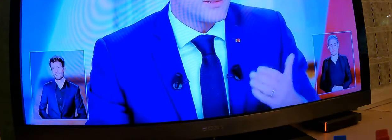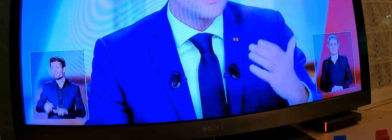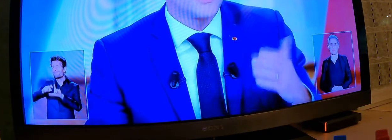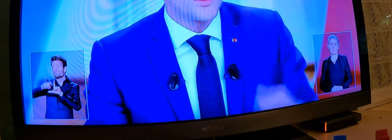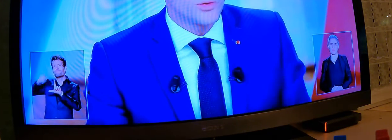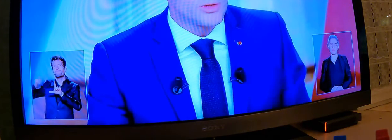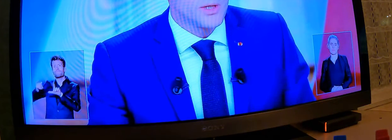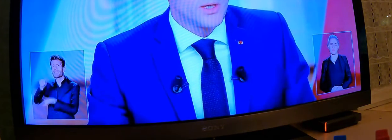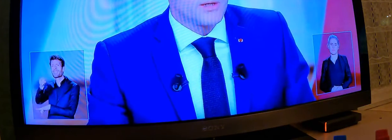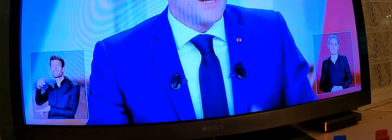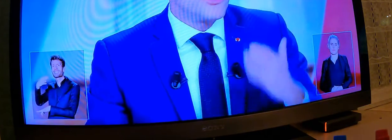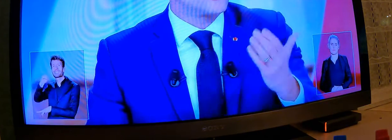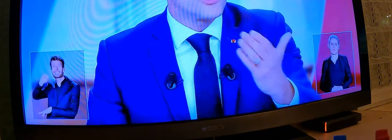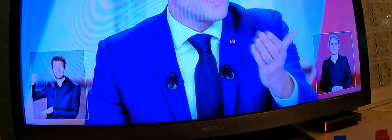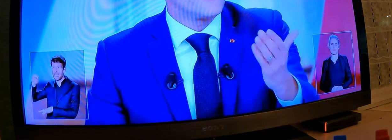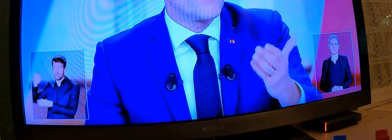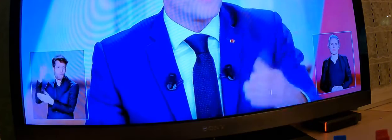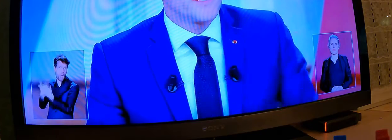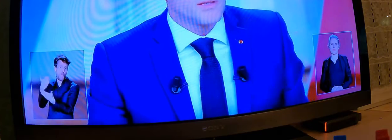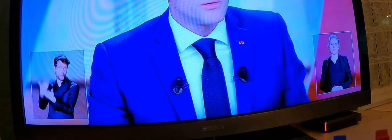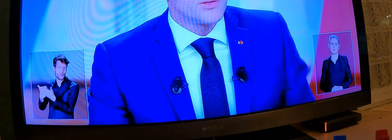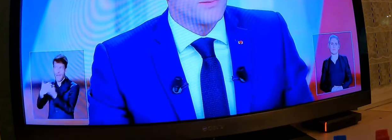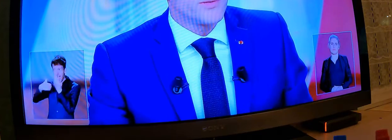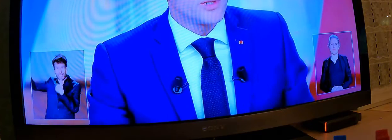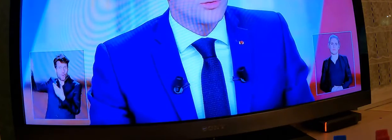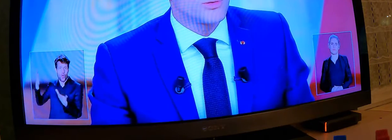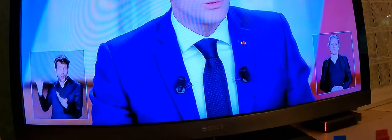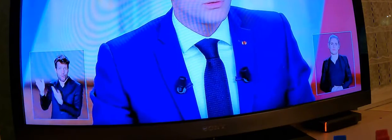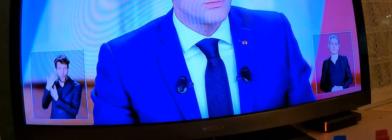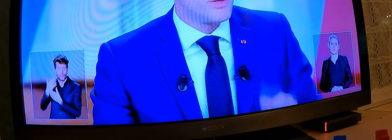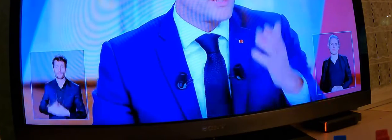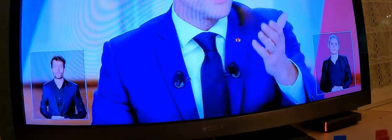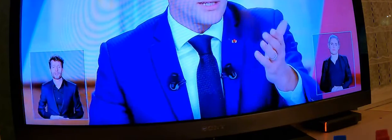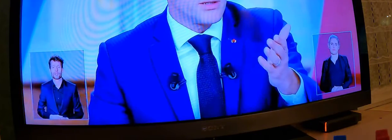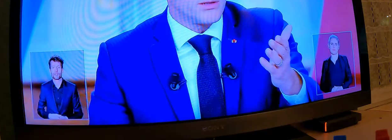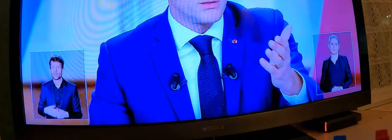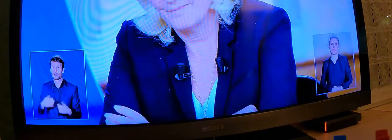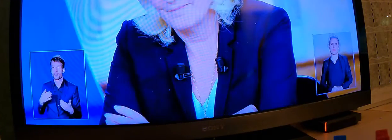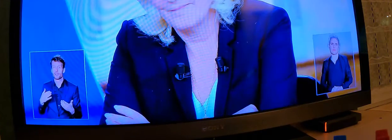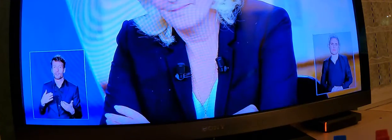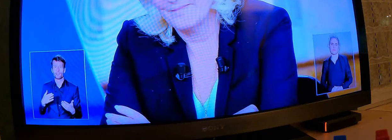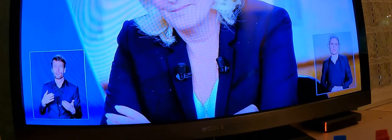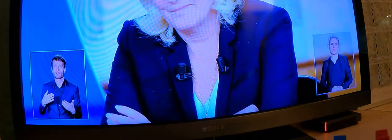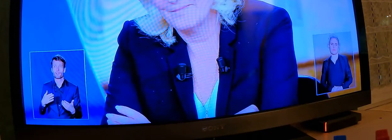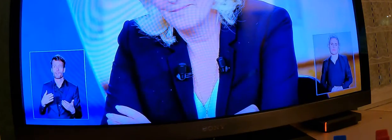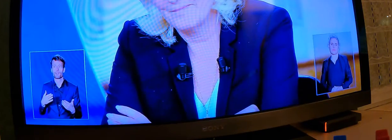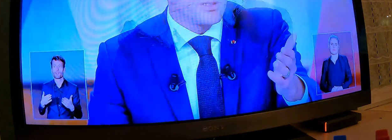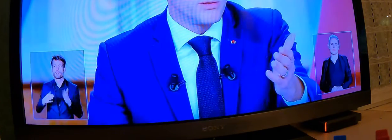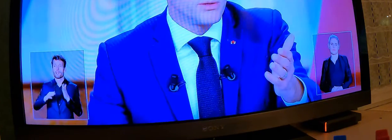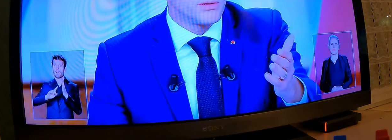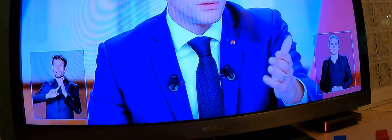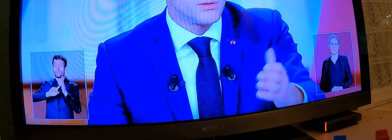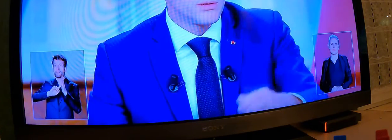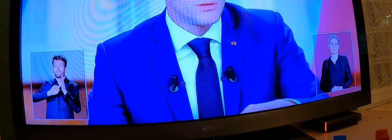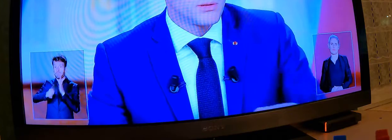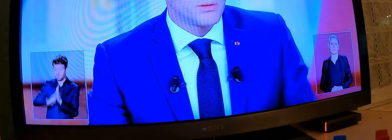montrent très bien, l'INSEE est indépendante. Mais les ordonnances travail ont permis de simplifier les choses. Vous les maintiendrez d'ailleurs, si vous étiez